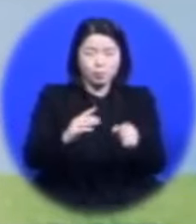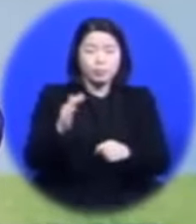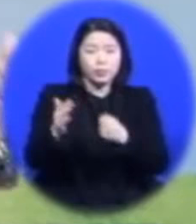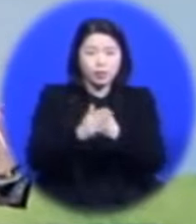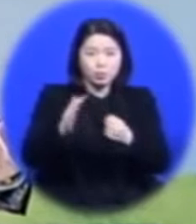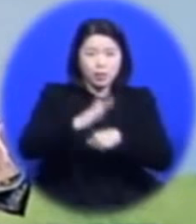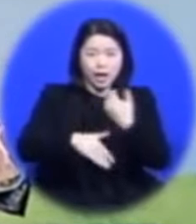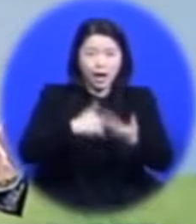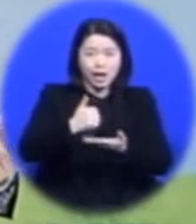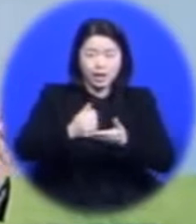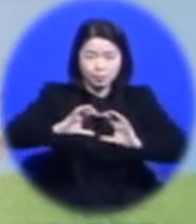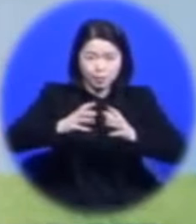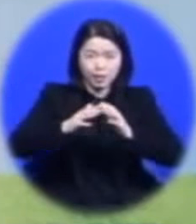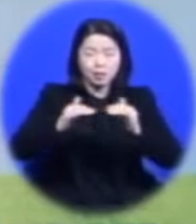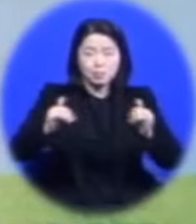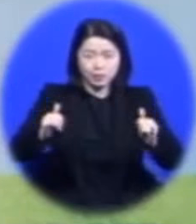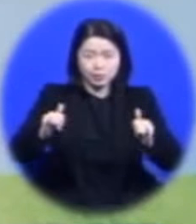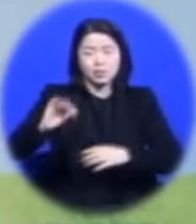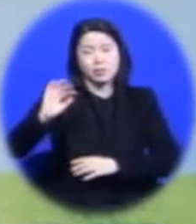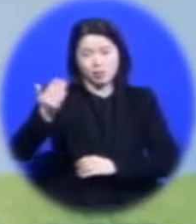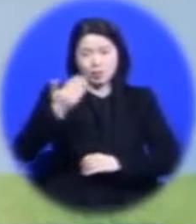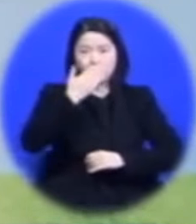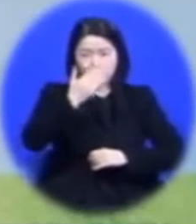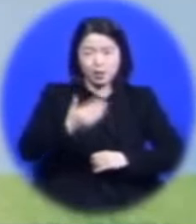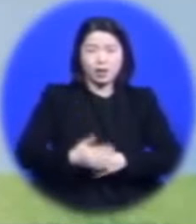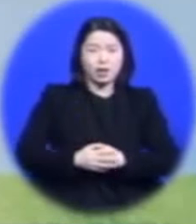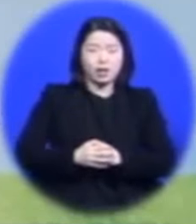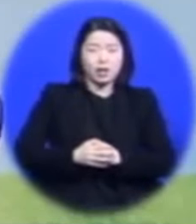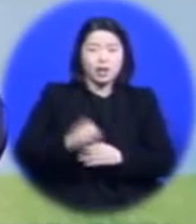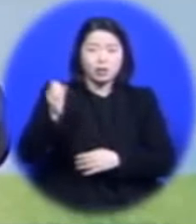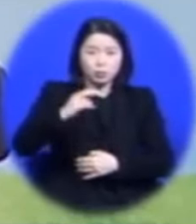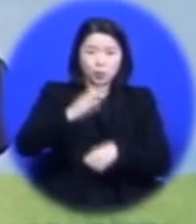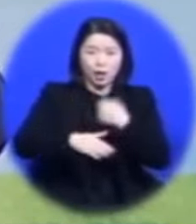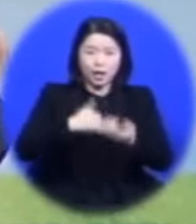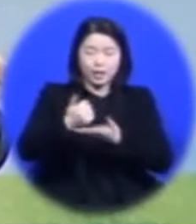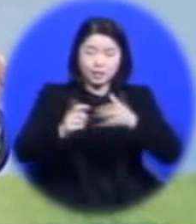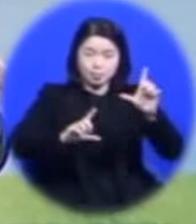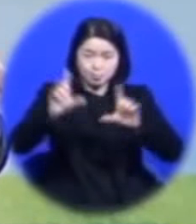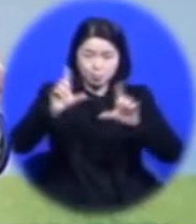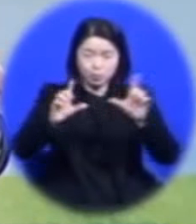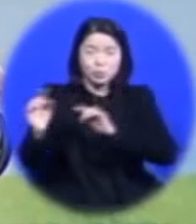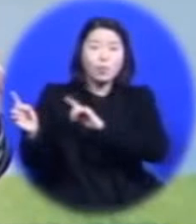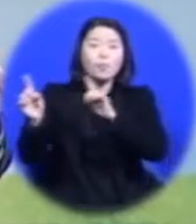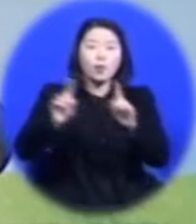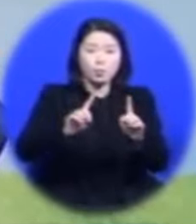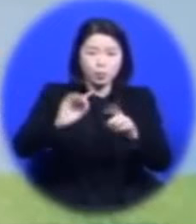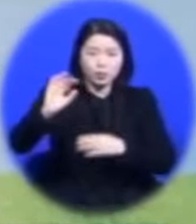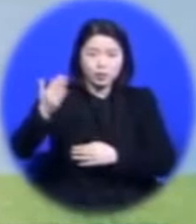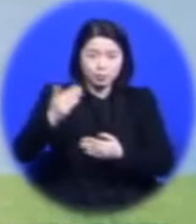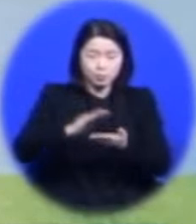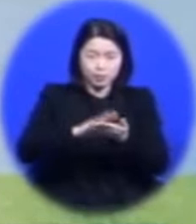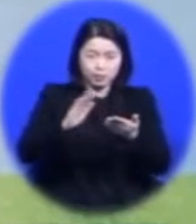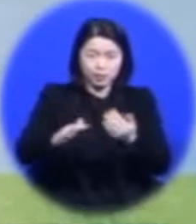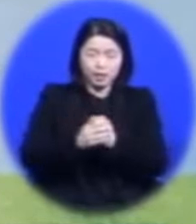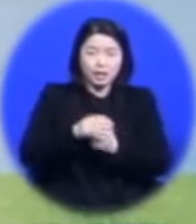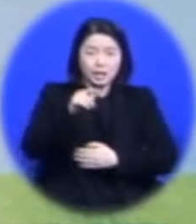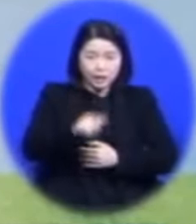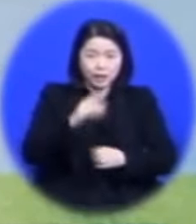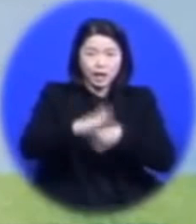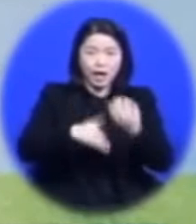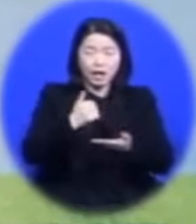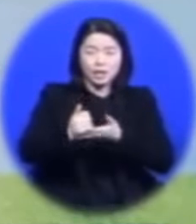나라의 백성이 되는 겁니다 그리고 하나님의 형상이 이제 회복이 됩니다이 하나님의 형상이